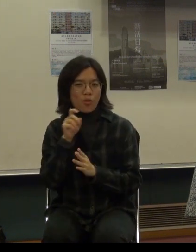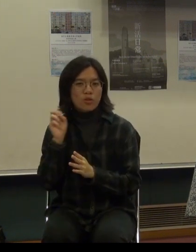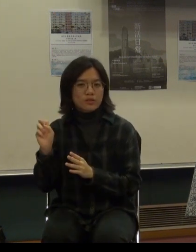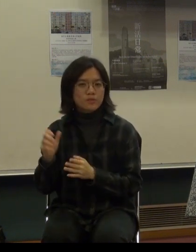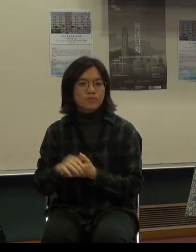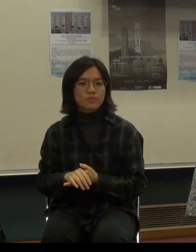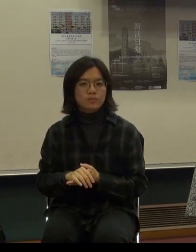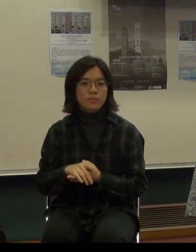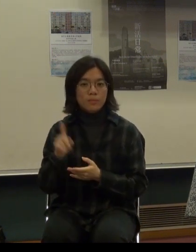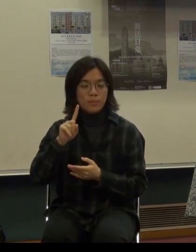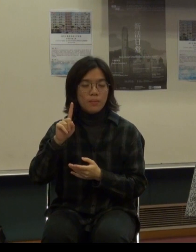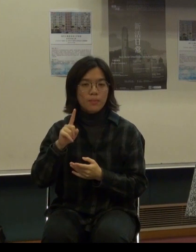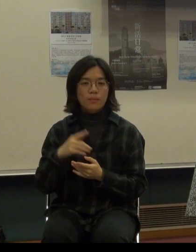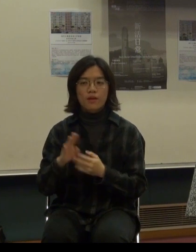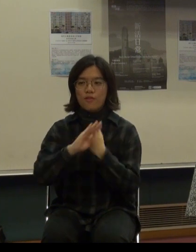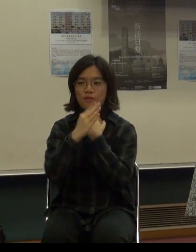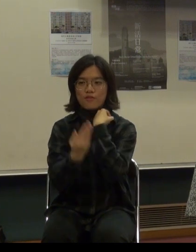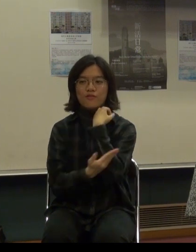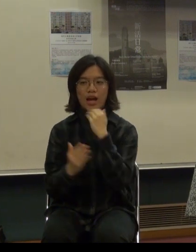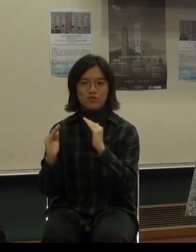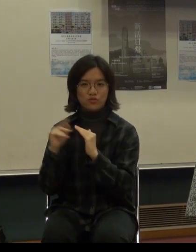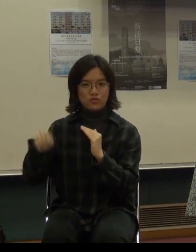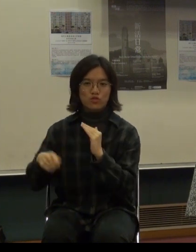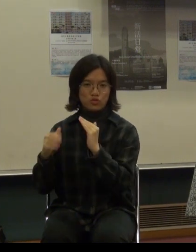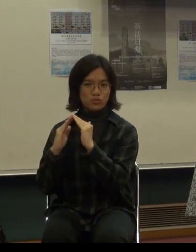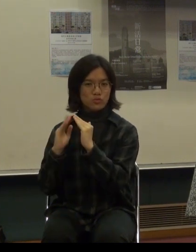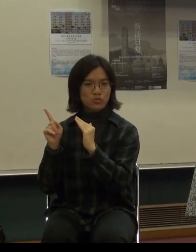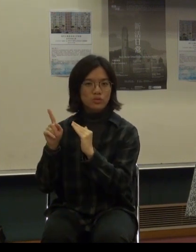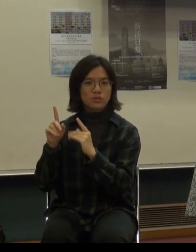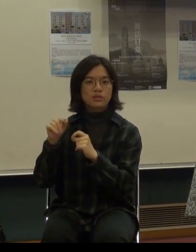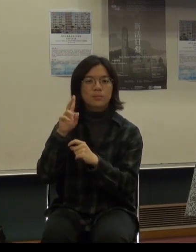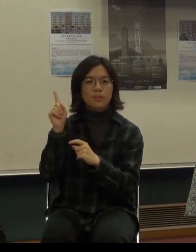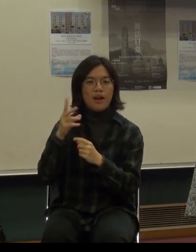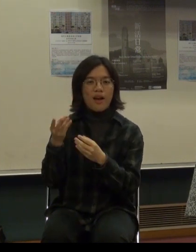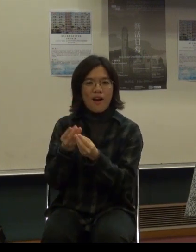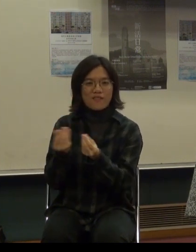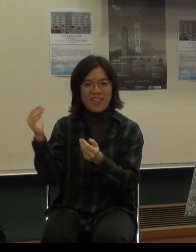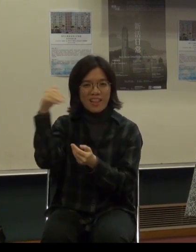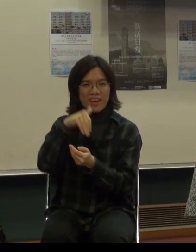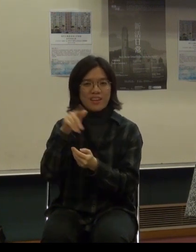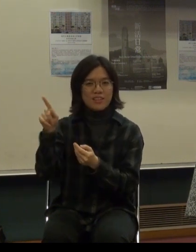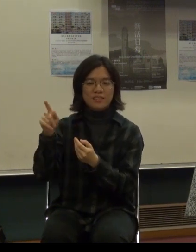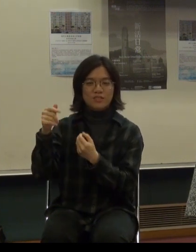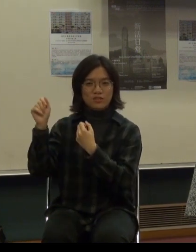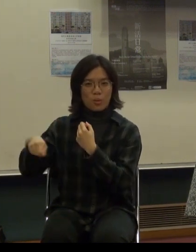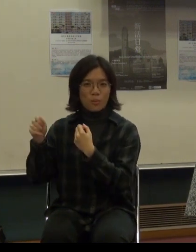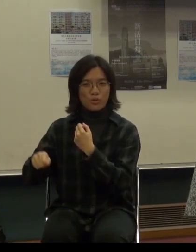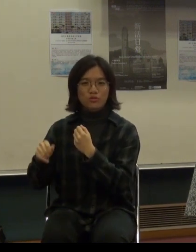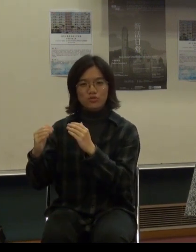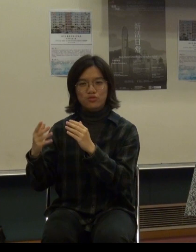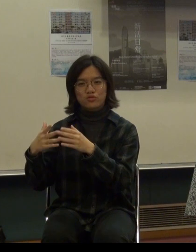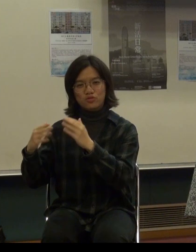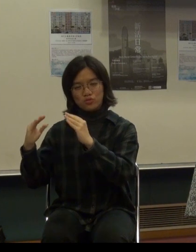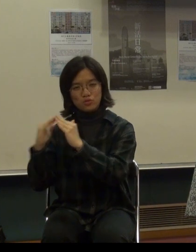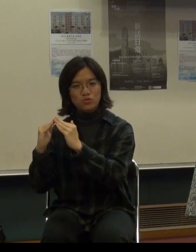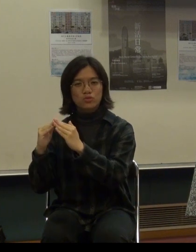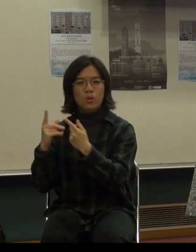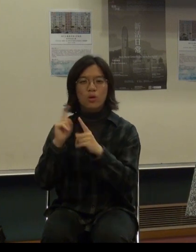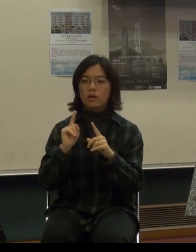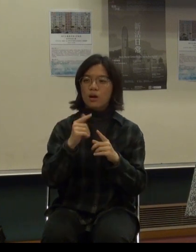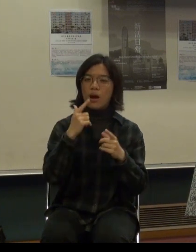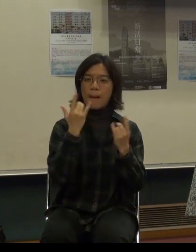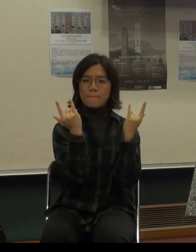獨特性咧？一個例外就係法院啊，就係話我哋而家見到個粉嶺個裁判處啊，或者北九龍裁判處啊，嗰幾